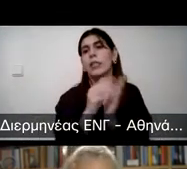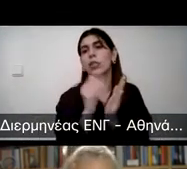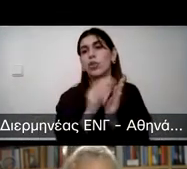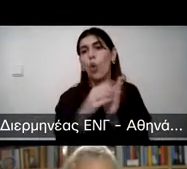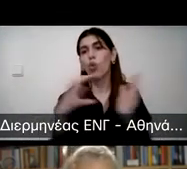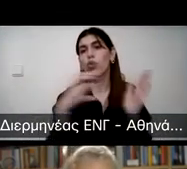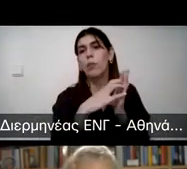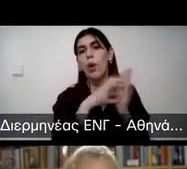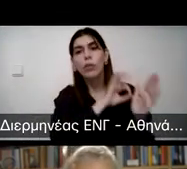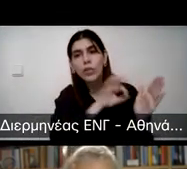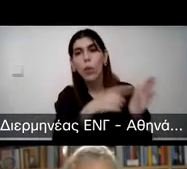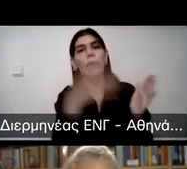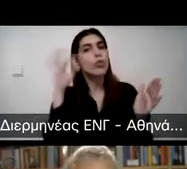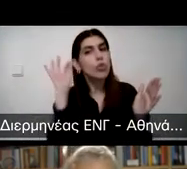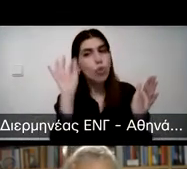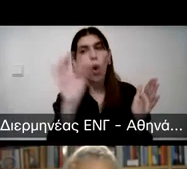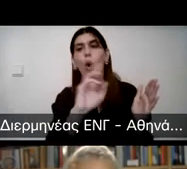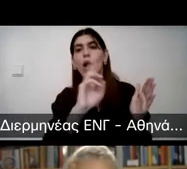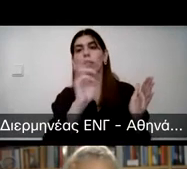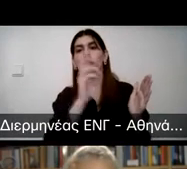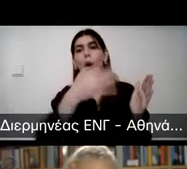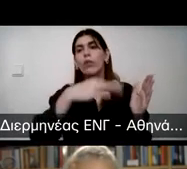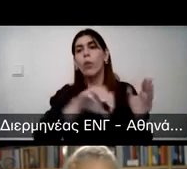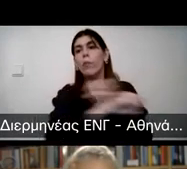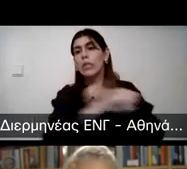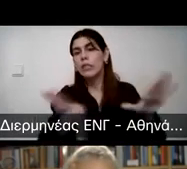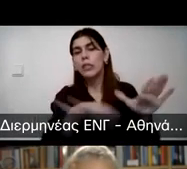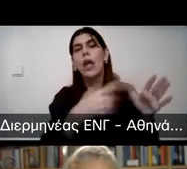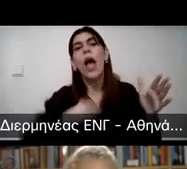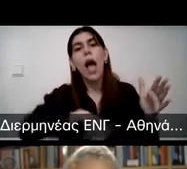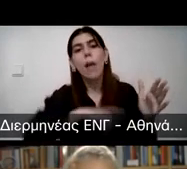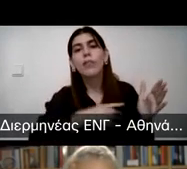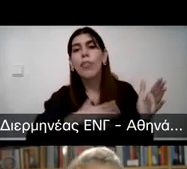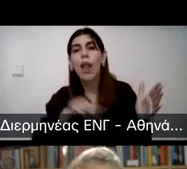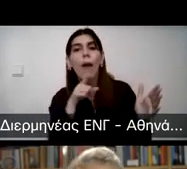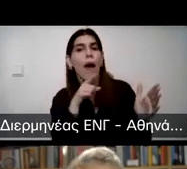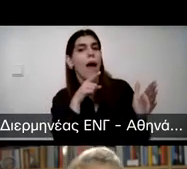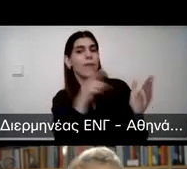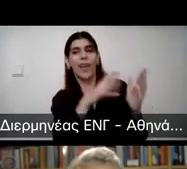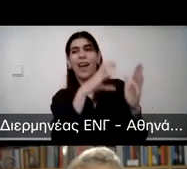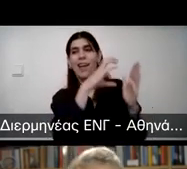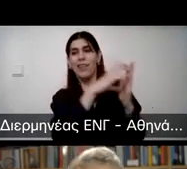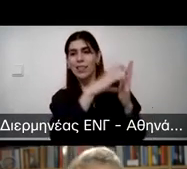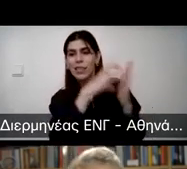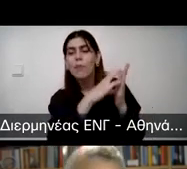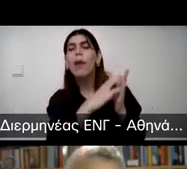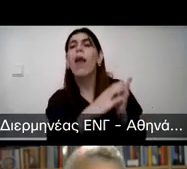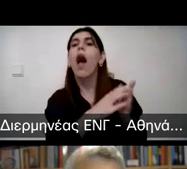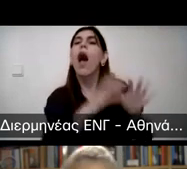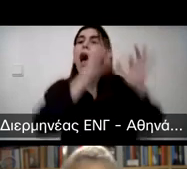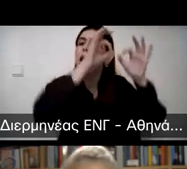τουλάχιστον συντονίζονται με το ελληνικό αντιρατσιστικό νομοθετικό πλαίσιο. Δηλαδή αποκλείσαμε πηγές